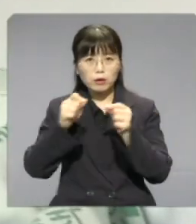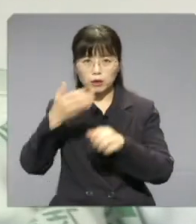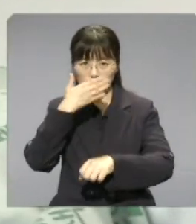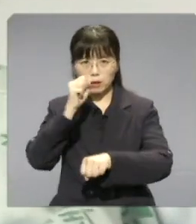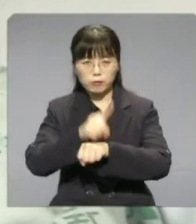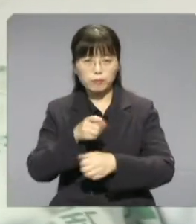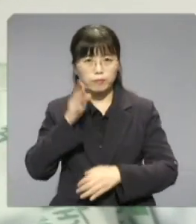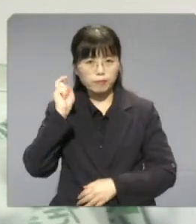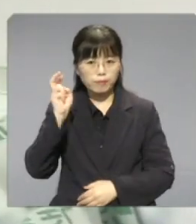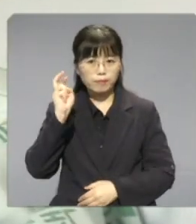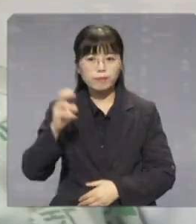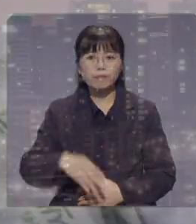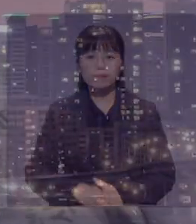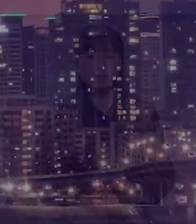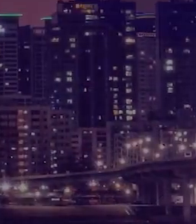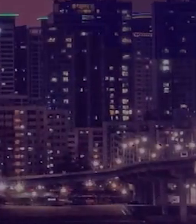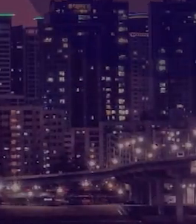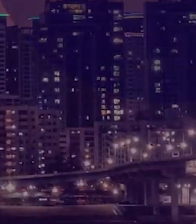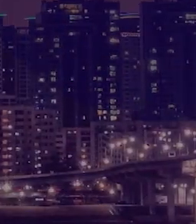가능성도 나옵니다